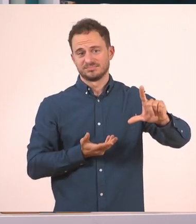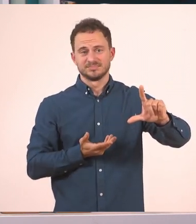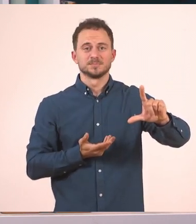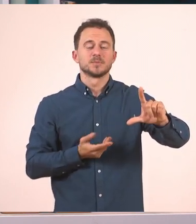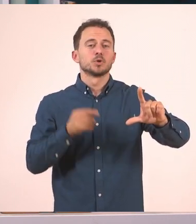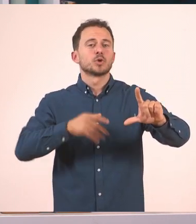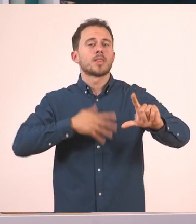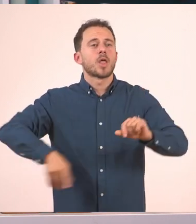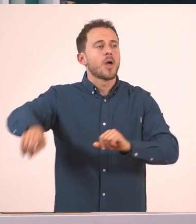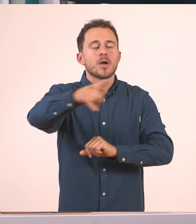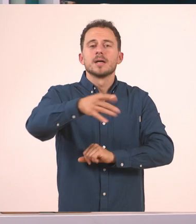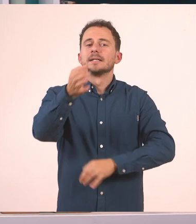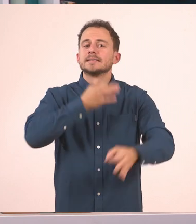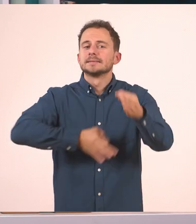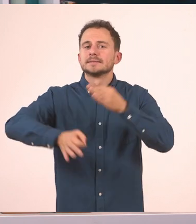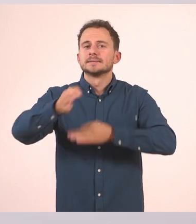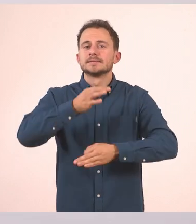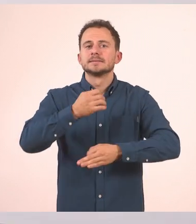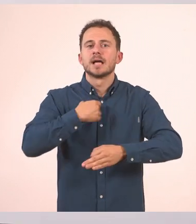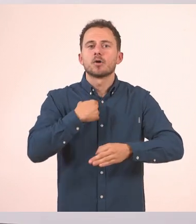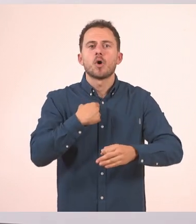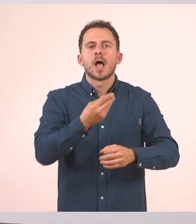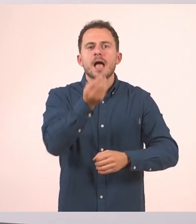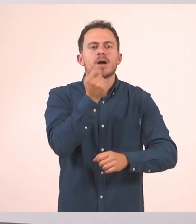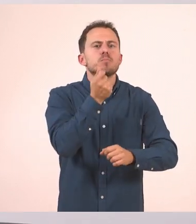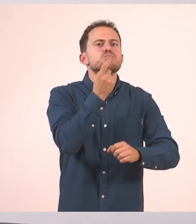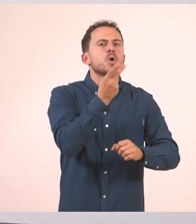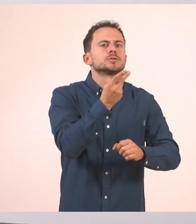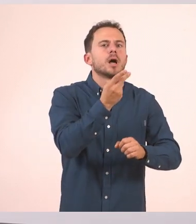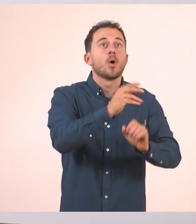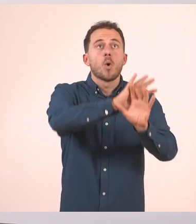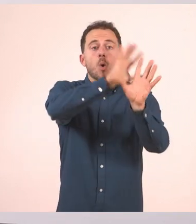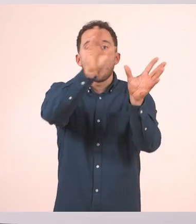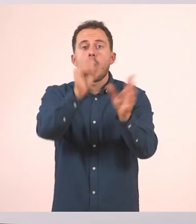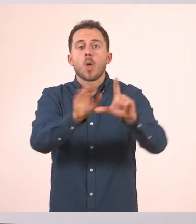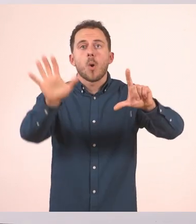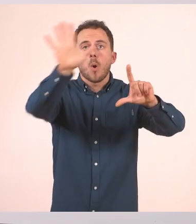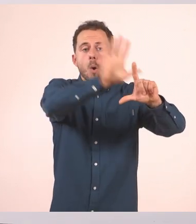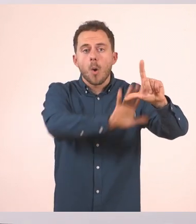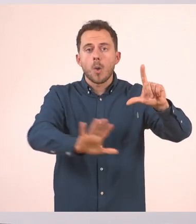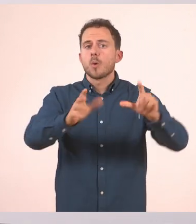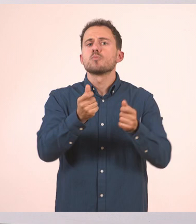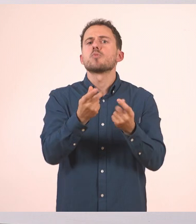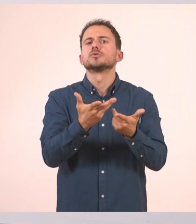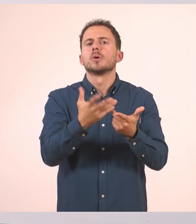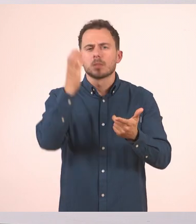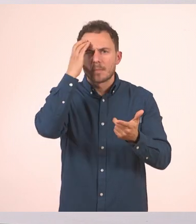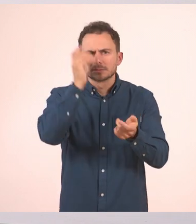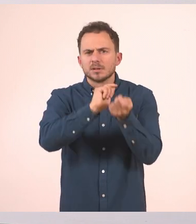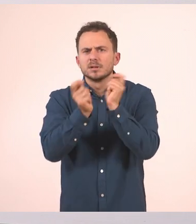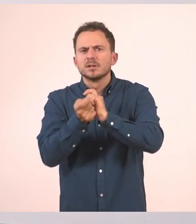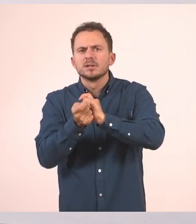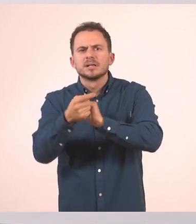Θέλω τώρα να μου πείτε τι μέρος της πίτσας αποτελεί αυτό το κομμάτι. Πώς το γράφαμε με κλάσμα.